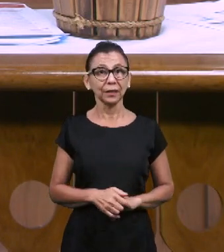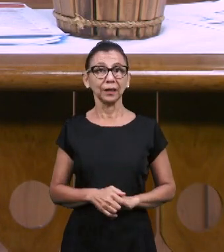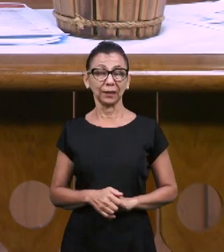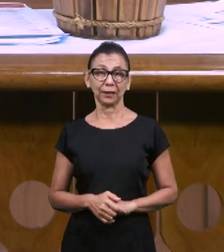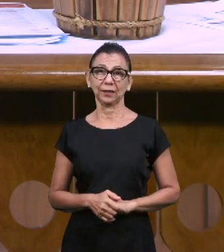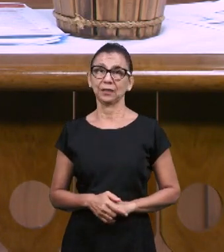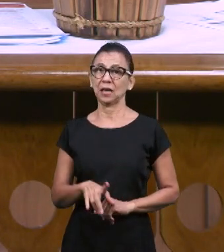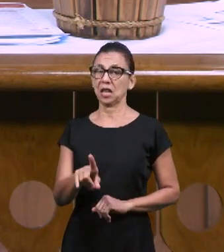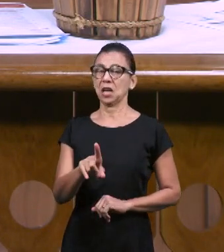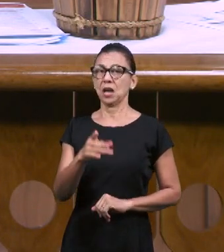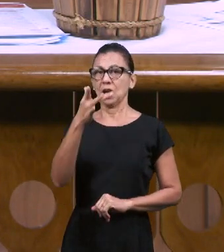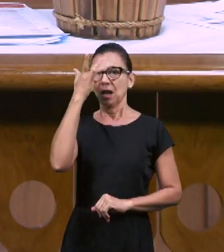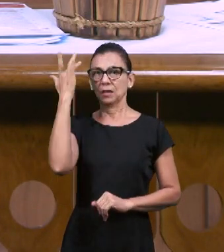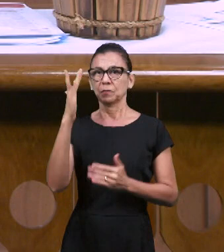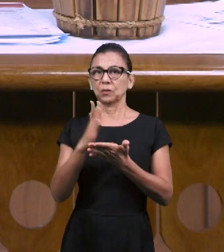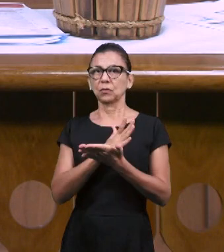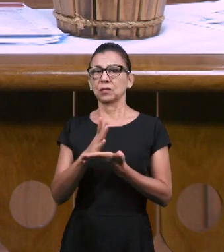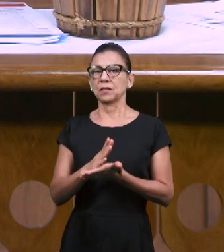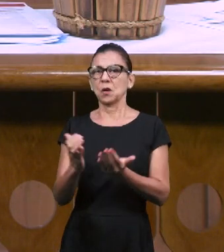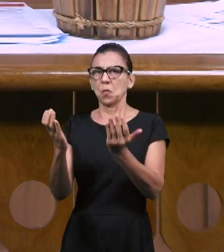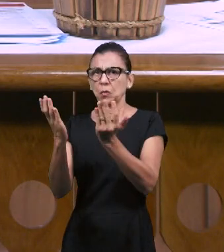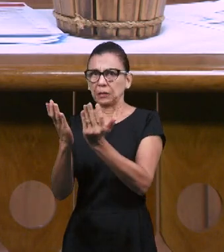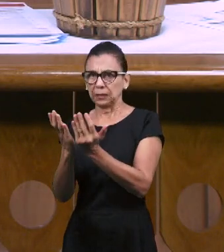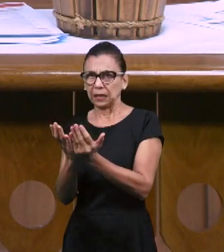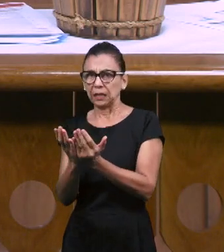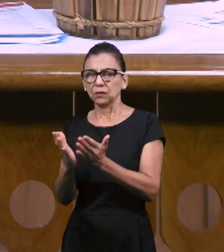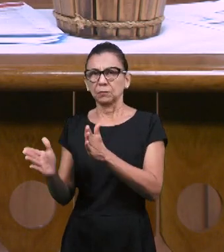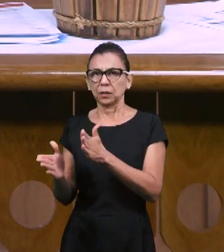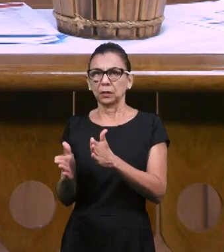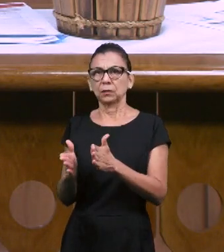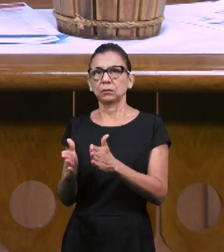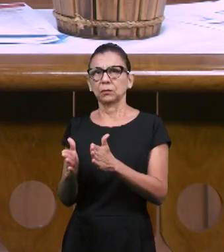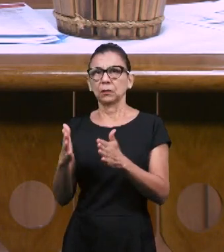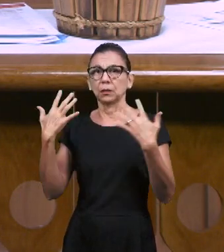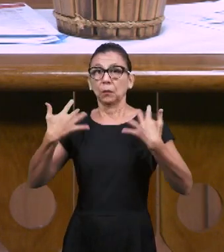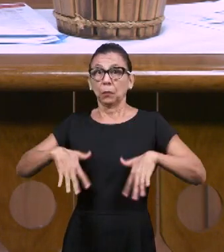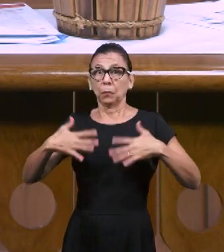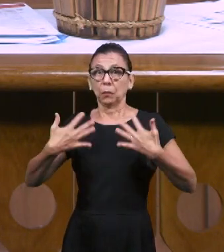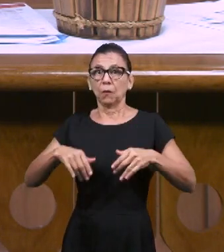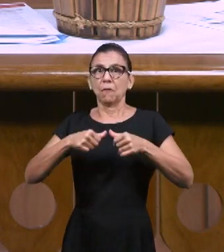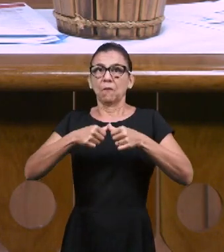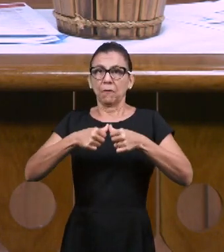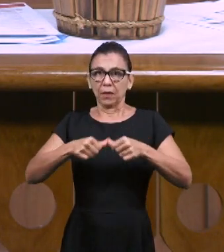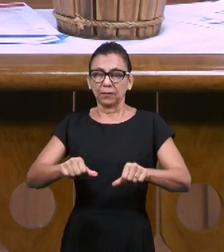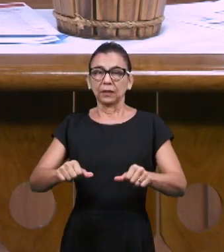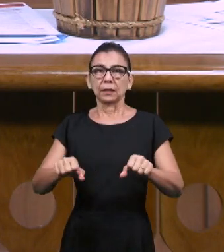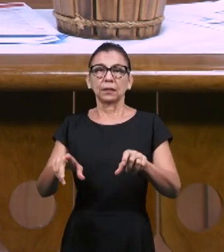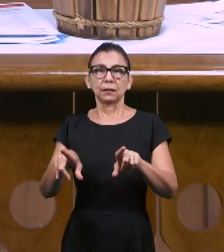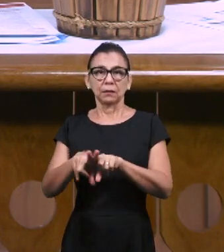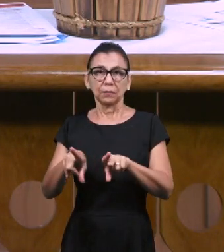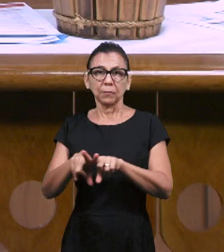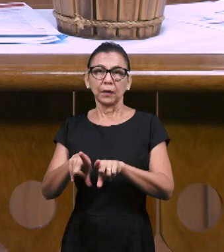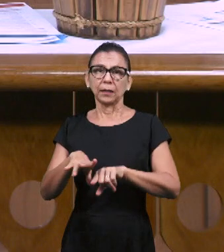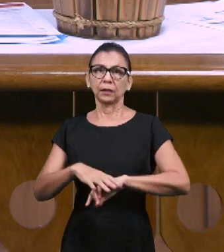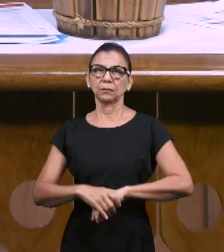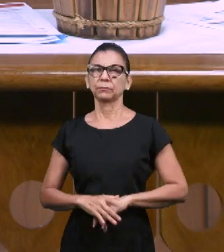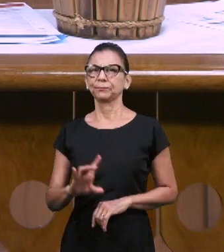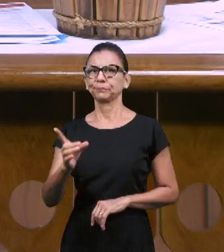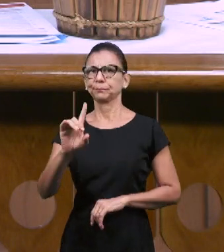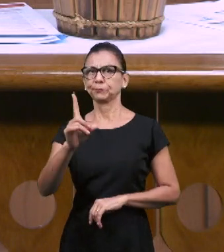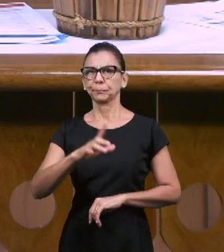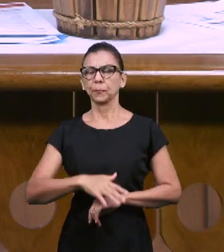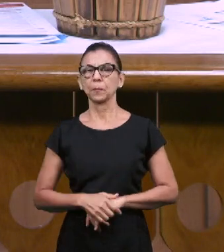Ils sont en train de donner la certitude que le chrétien va passer la tribulation. Ce n'est pas vrai. Par derrière, il a des